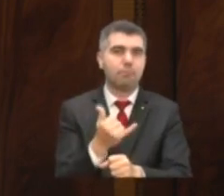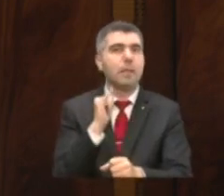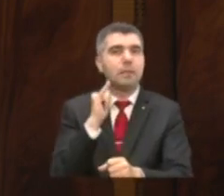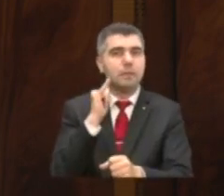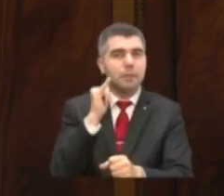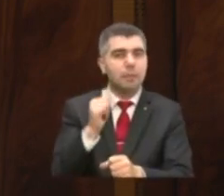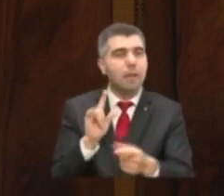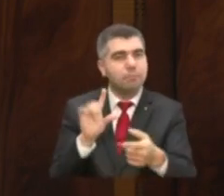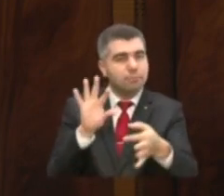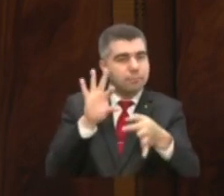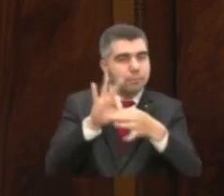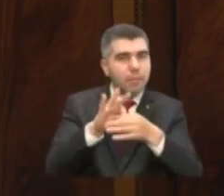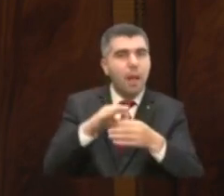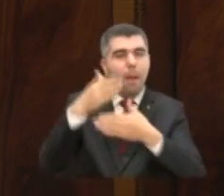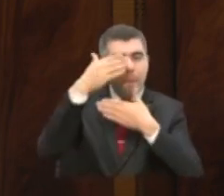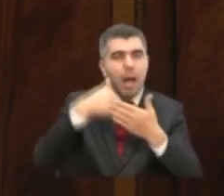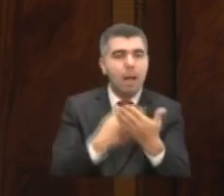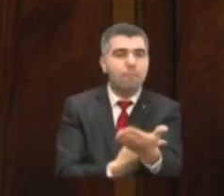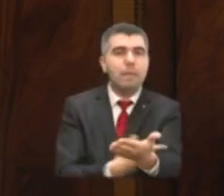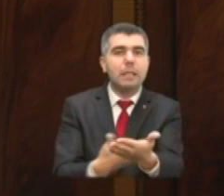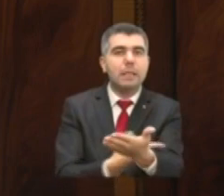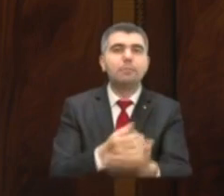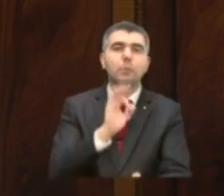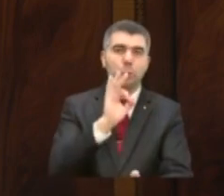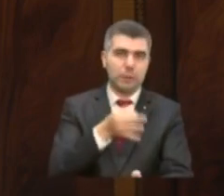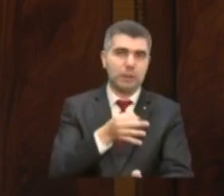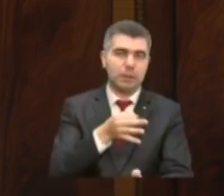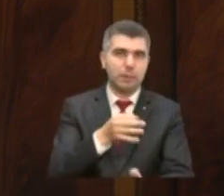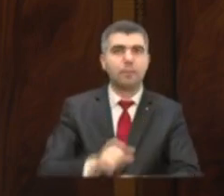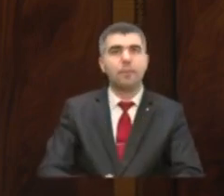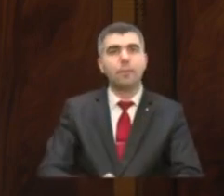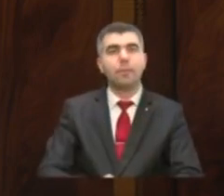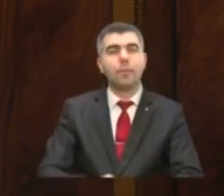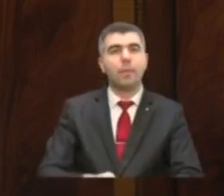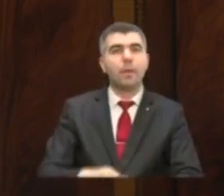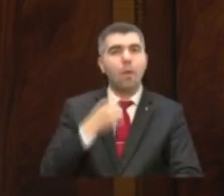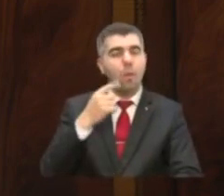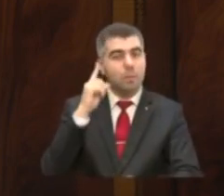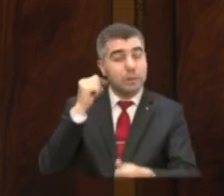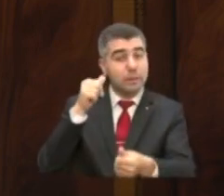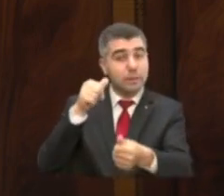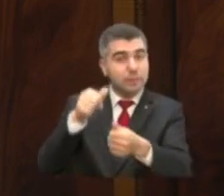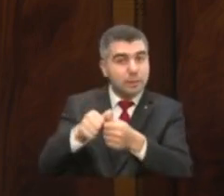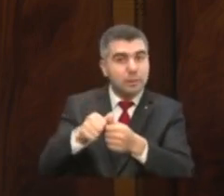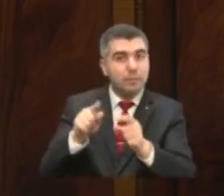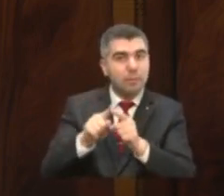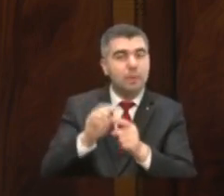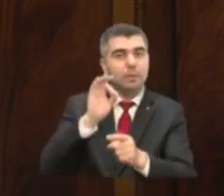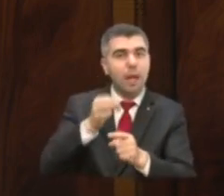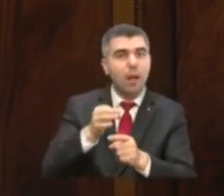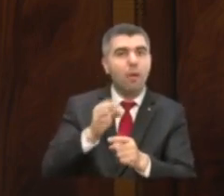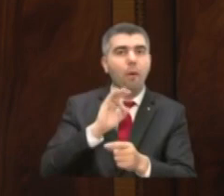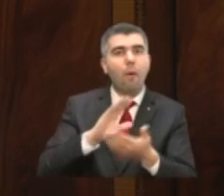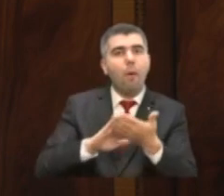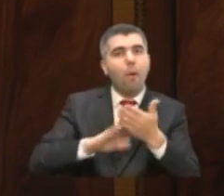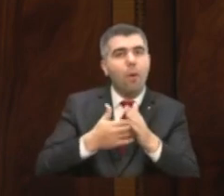بالانتماء لهذا الوطن والدفاع عنه بدون تردد، وترسخ إحساسهم بالكرامة الإنسانية، إذ لا كرامة